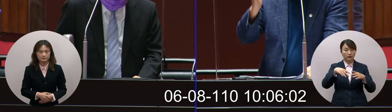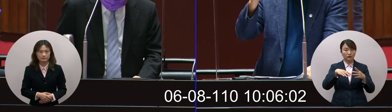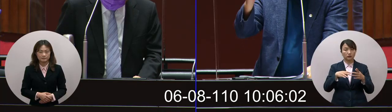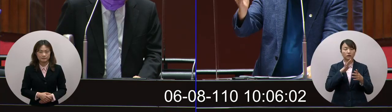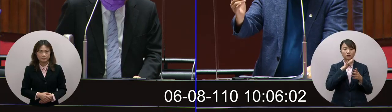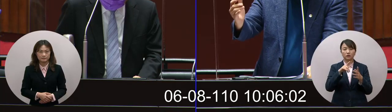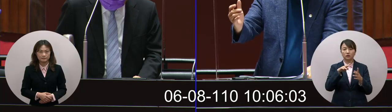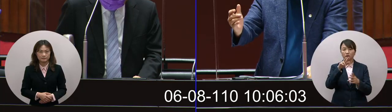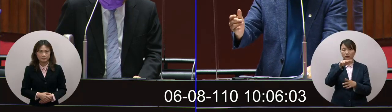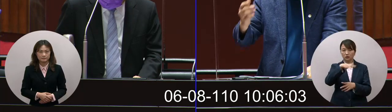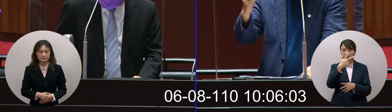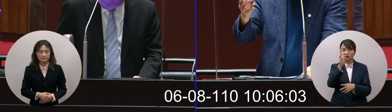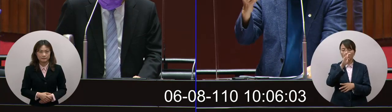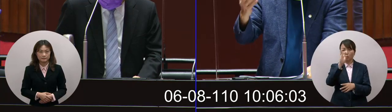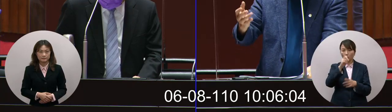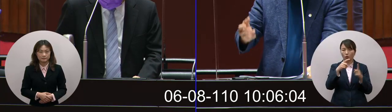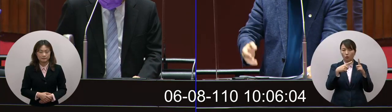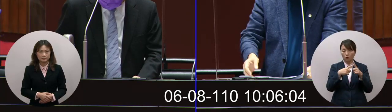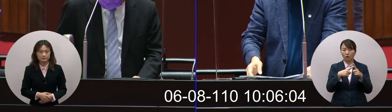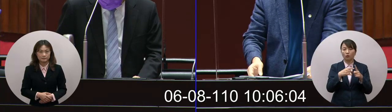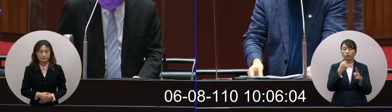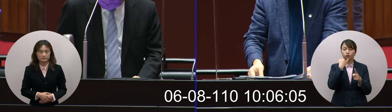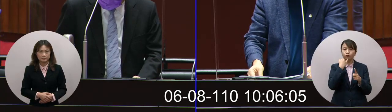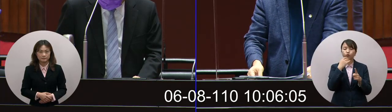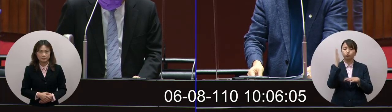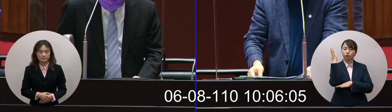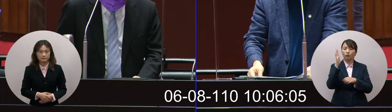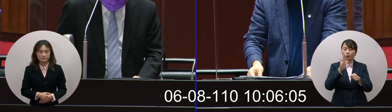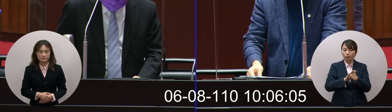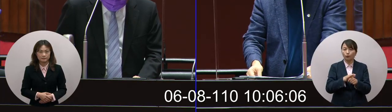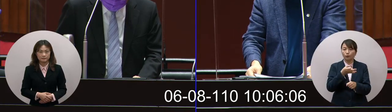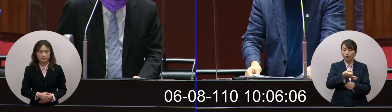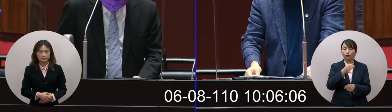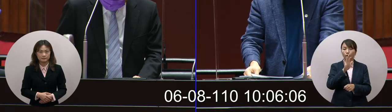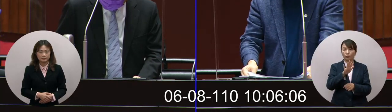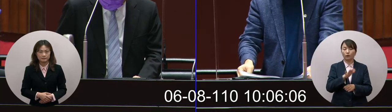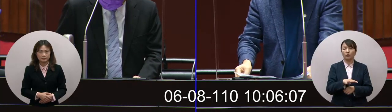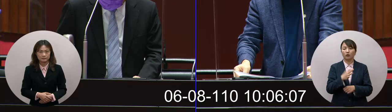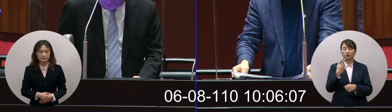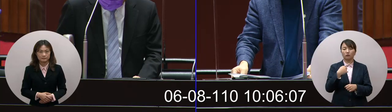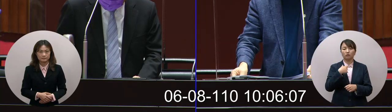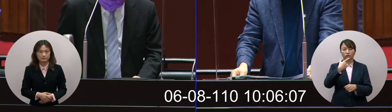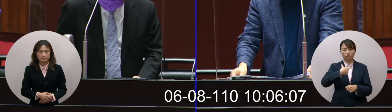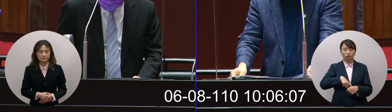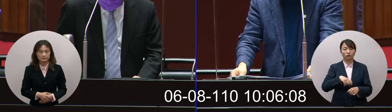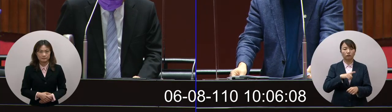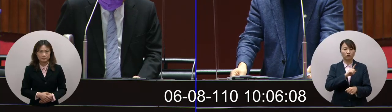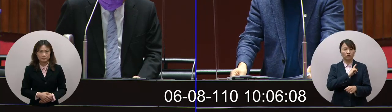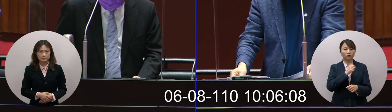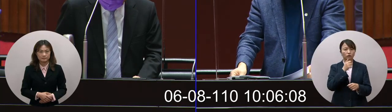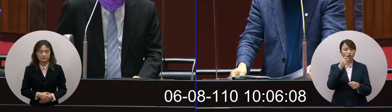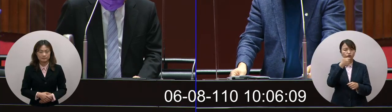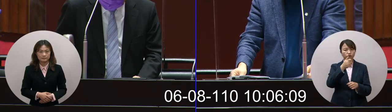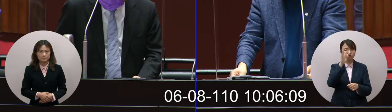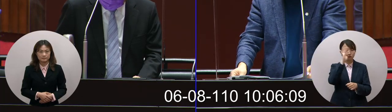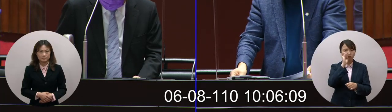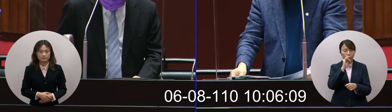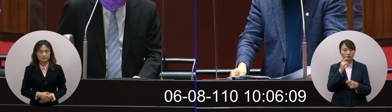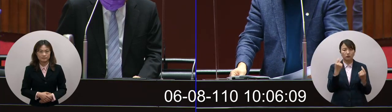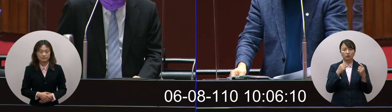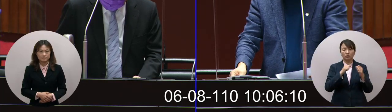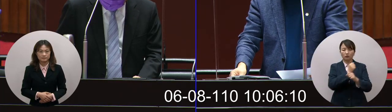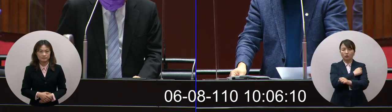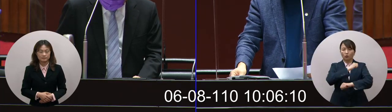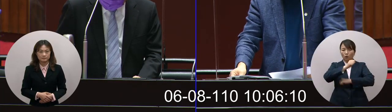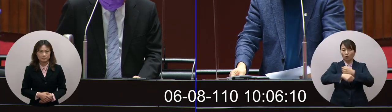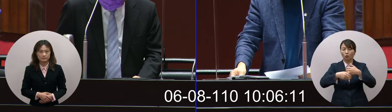为730万人或多或少可以得到政府的一个补助啊，但是本席啊，其实去查阅的啊劳动